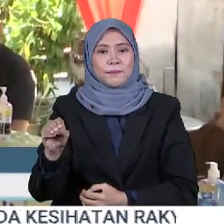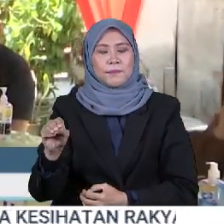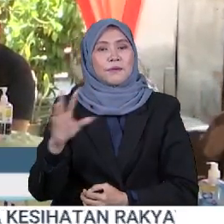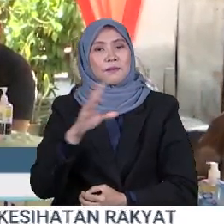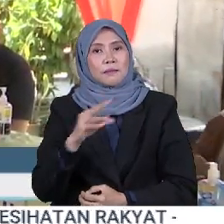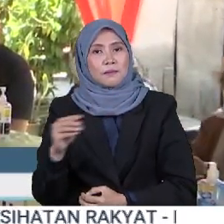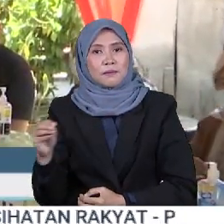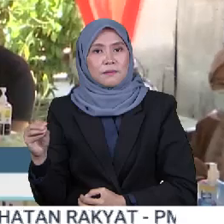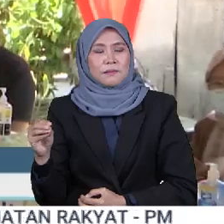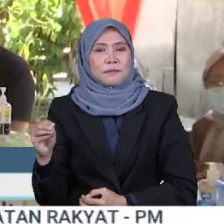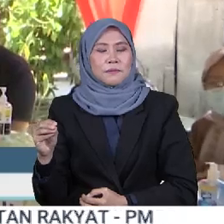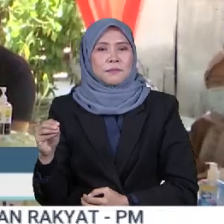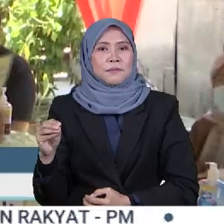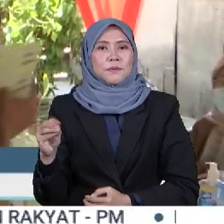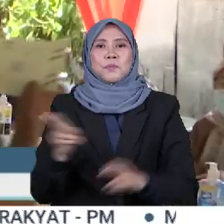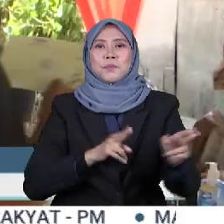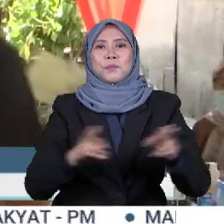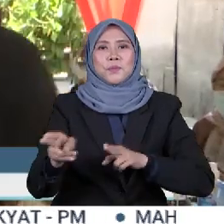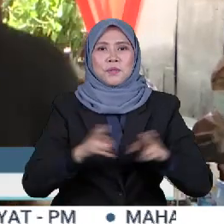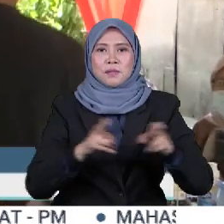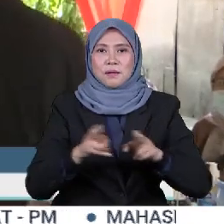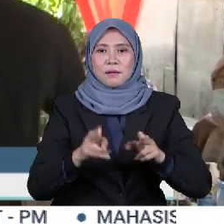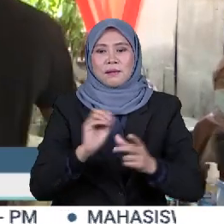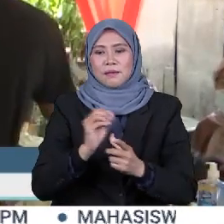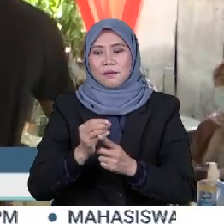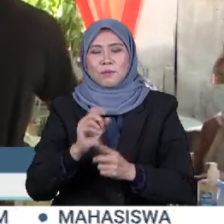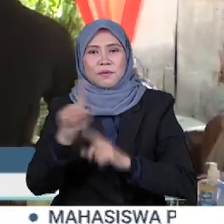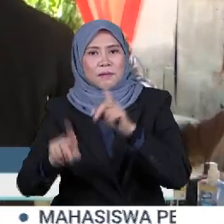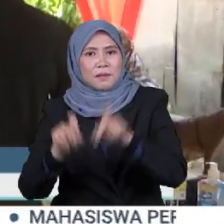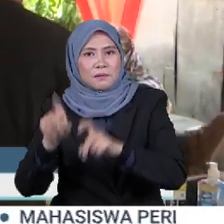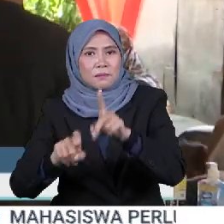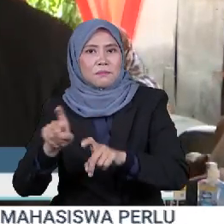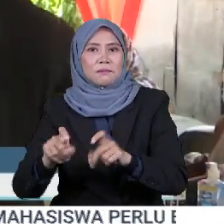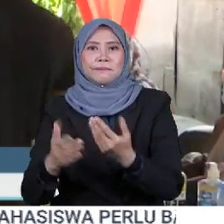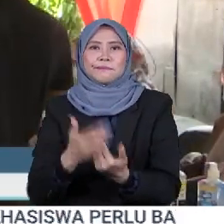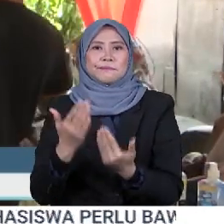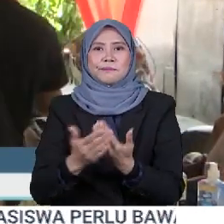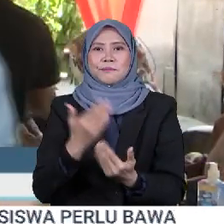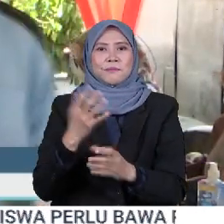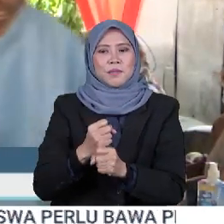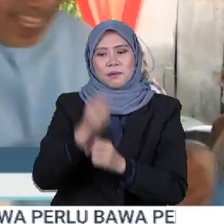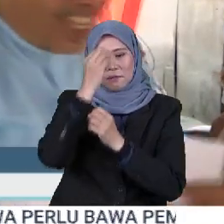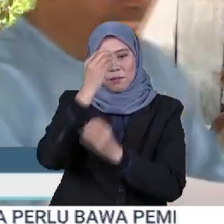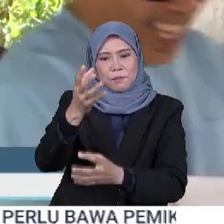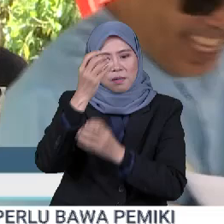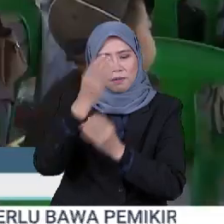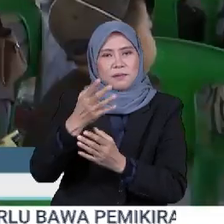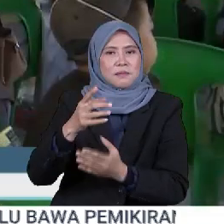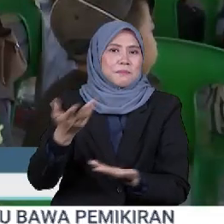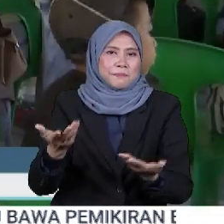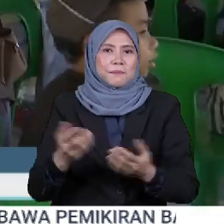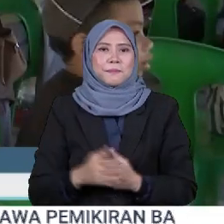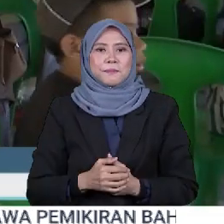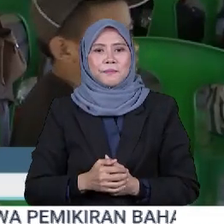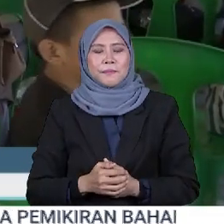seluruhnya untuk berurusan ataupun bertanya dan memudahkan mereka untuk mendapatkan sebarang maklumat yang mereka perlukan.